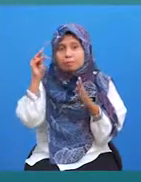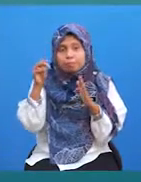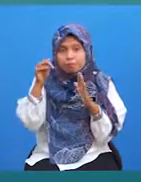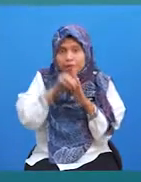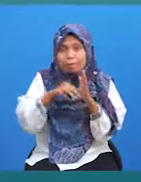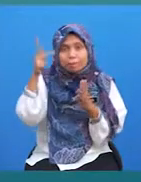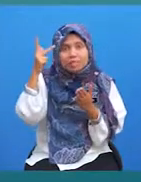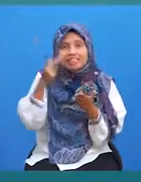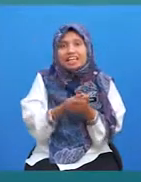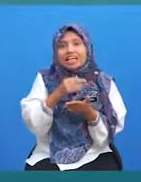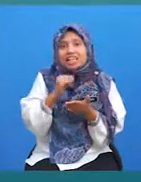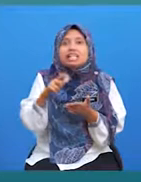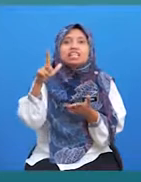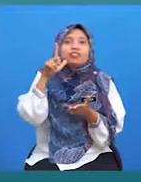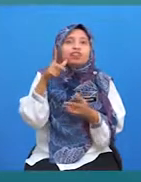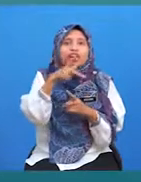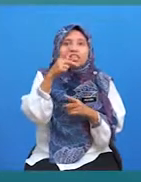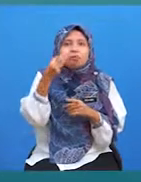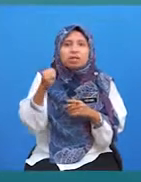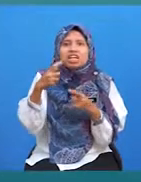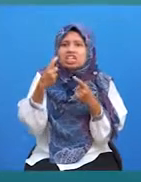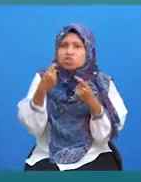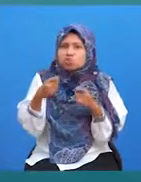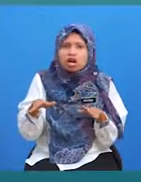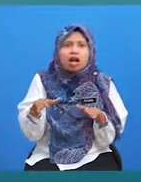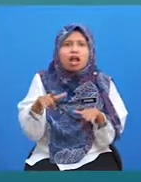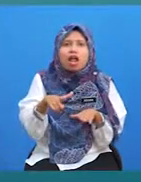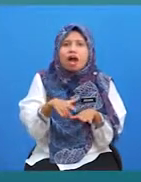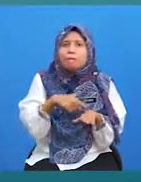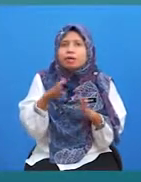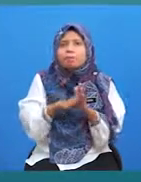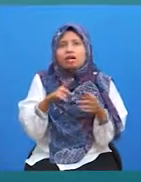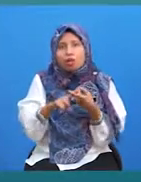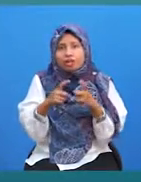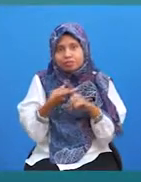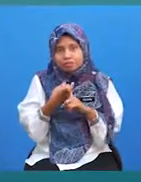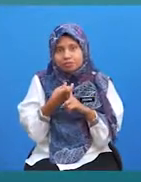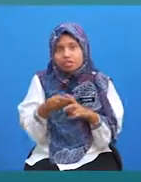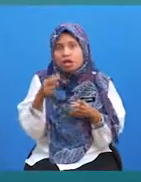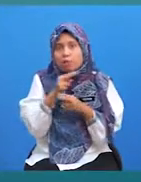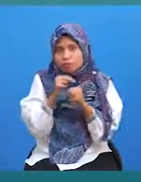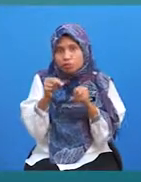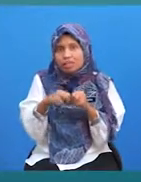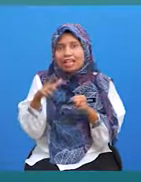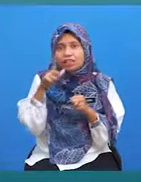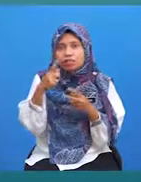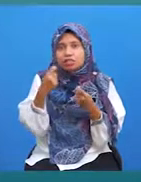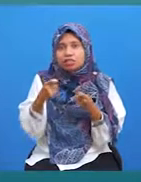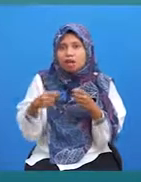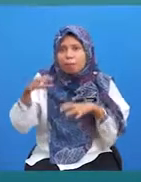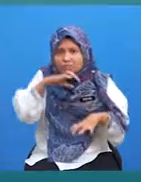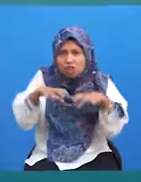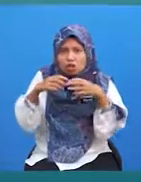Latifah kerana mereka telah lama berkawan. Namun, Latifah telah menyelongkar